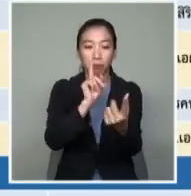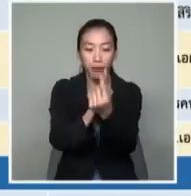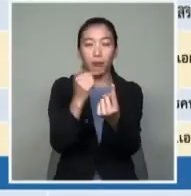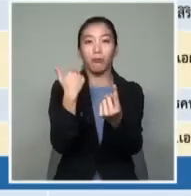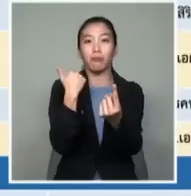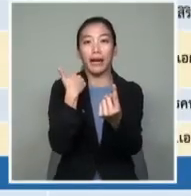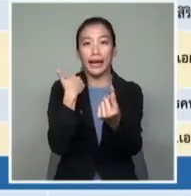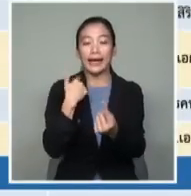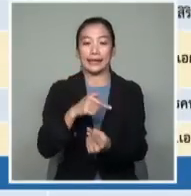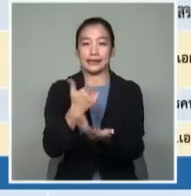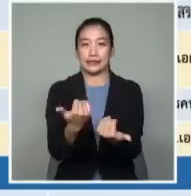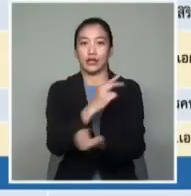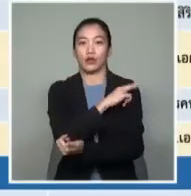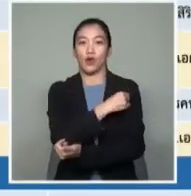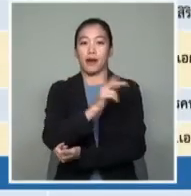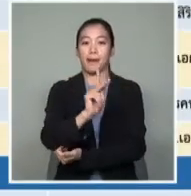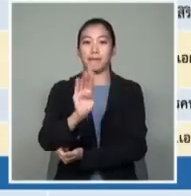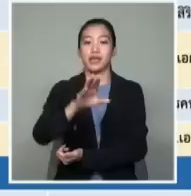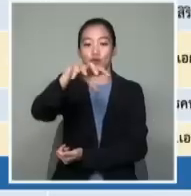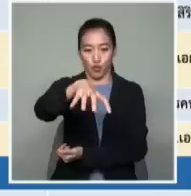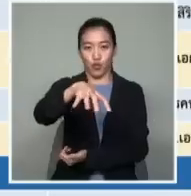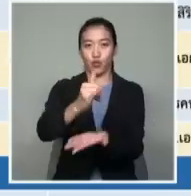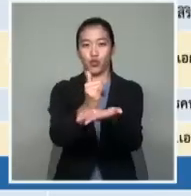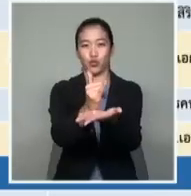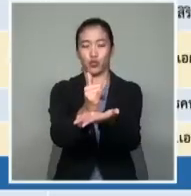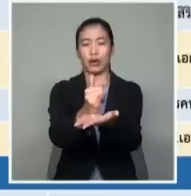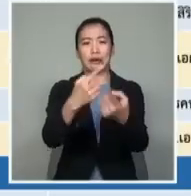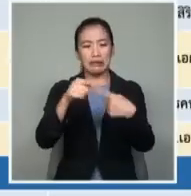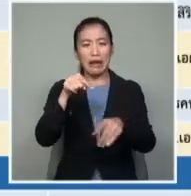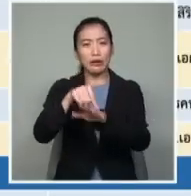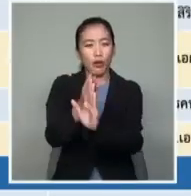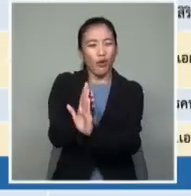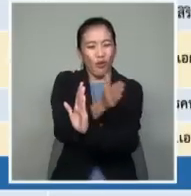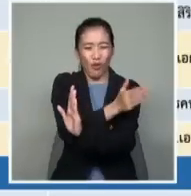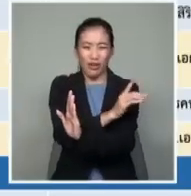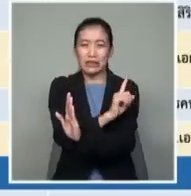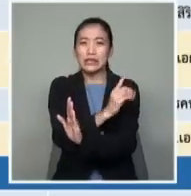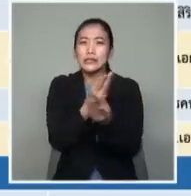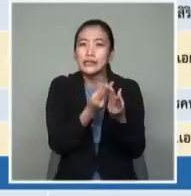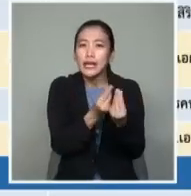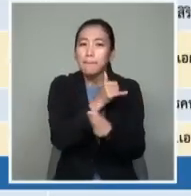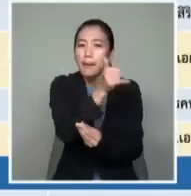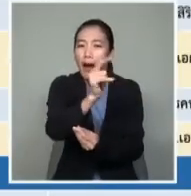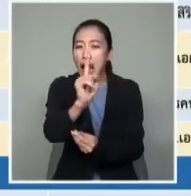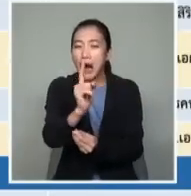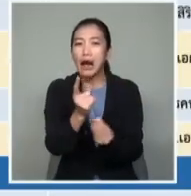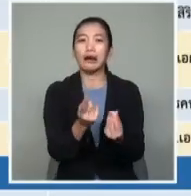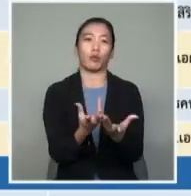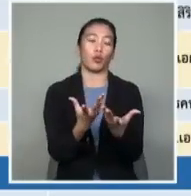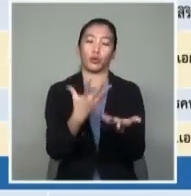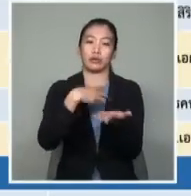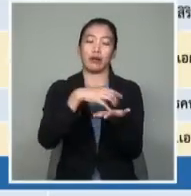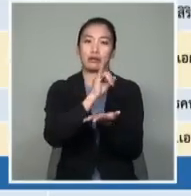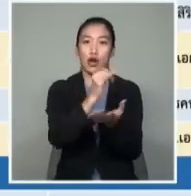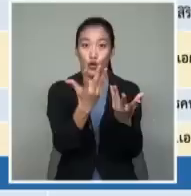งพยาบาลจังหวัดกระบี่นะคะแต่ว่าตอนนี้เนี่ยไทม์ไลน์โดยละเอียดของผู้ติดเชื้อรายนี้ยังไม่ออกมานะคะทันทีที่มีความคืบหน้าเราจะรายงานคุณผู้ช